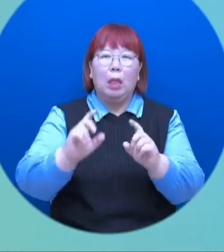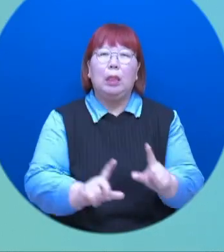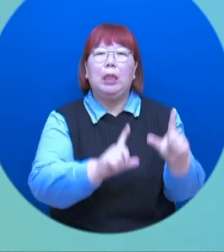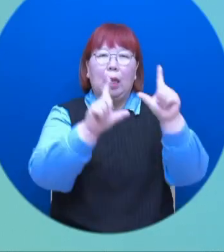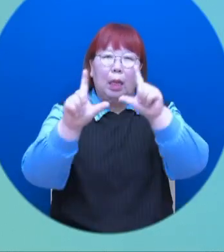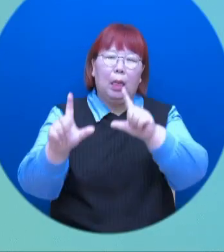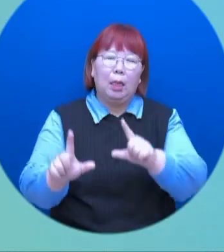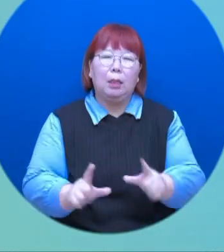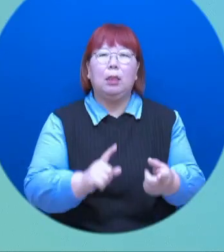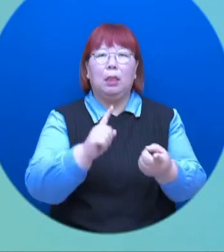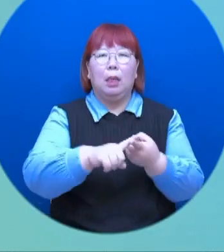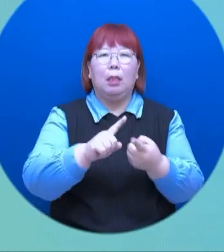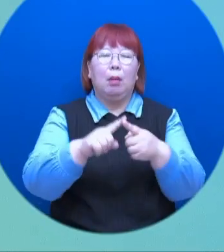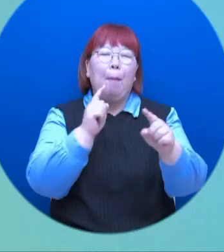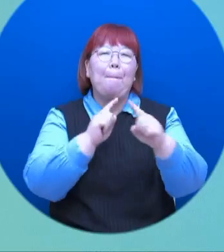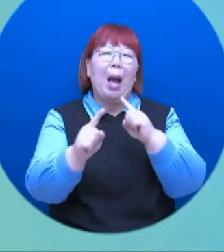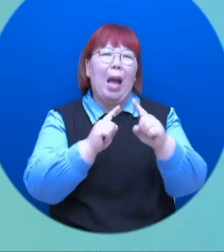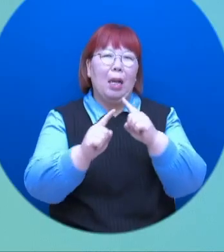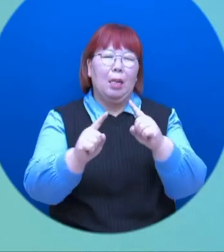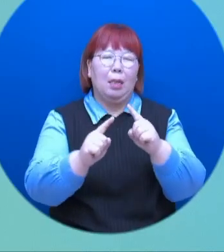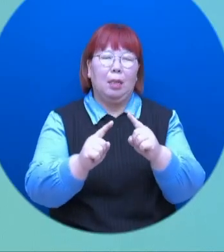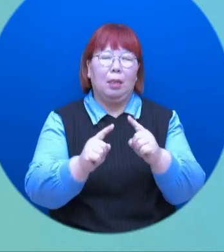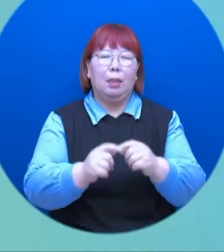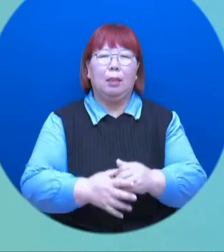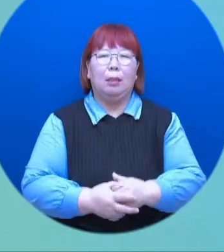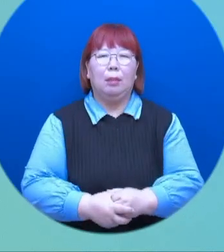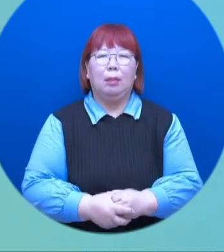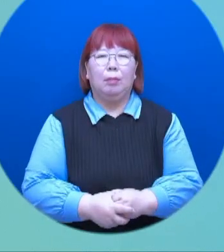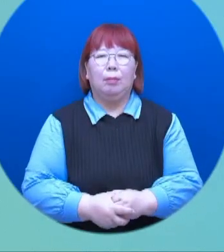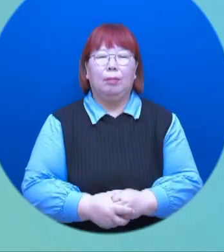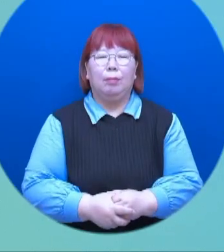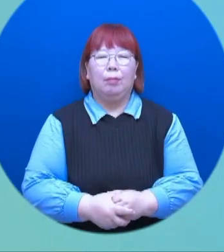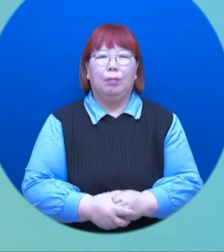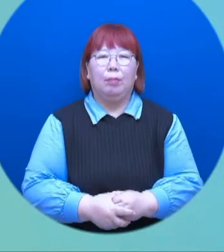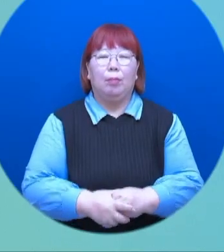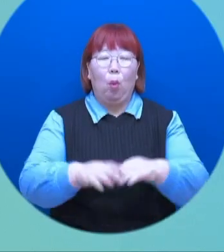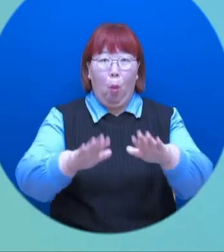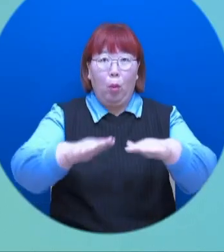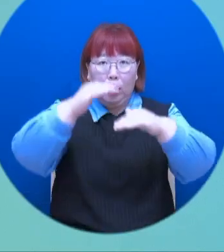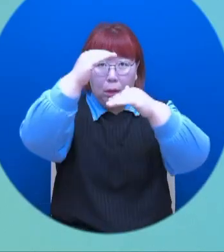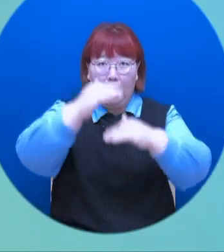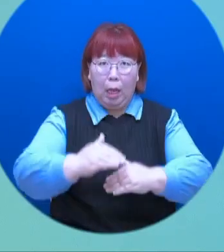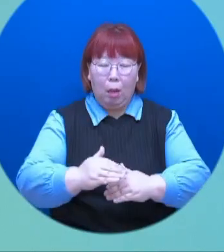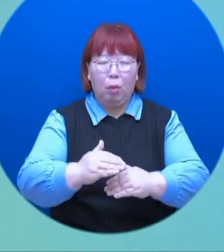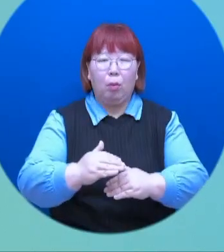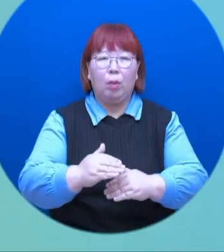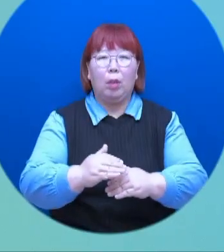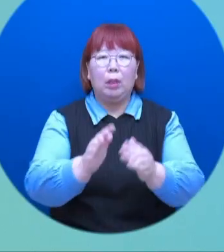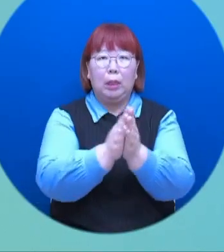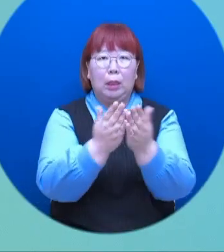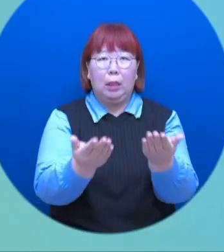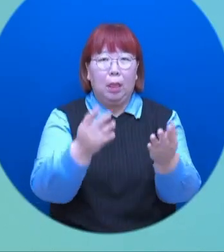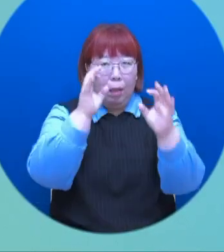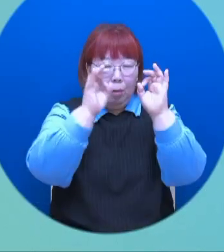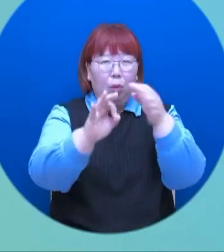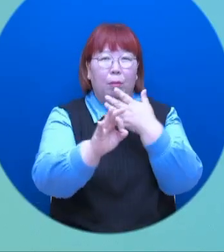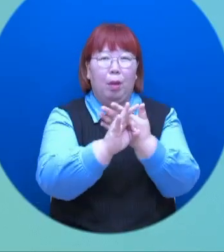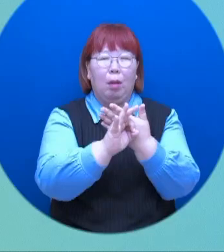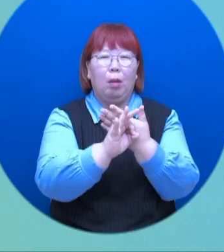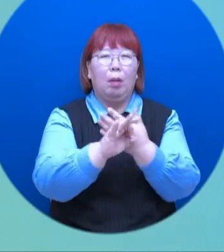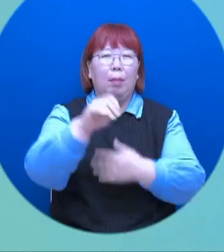이것을 말씀해 주고 있는 것, 그것이 본문이죠. 본문에 등장하는 인물이 있습니다.